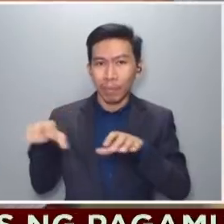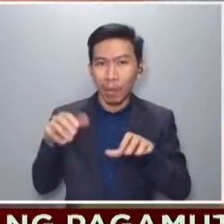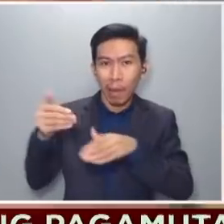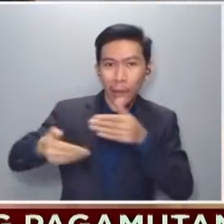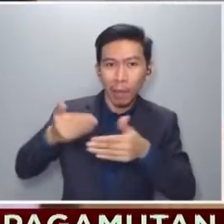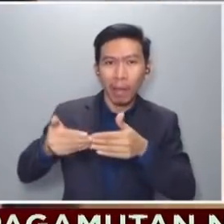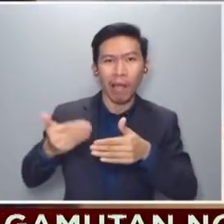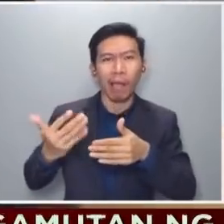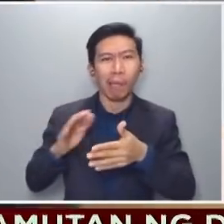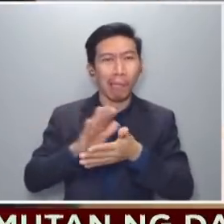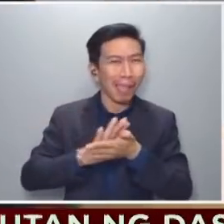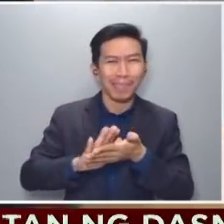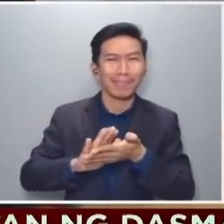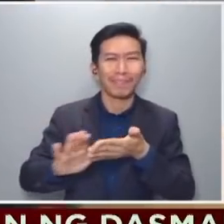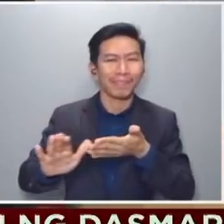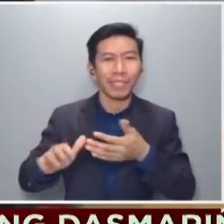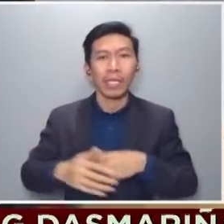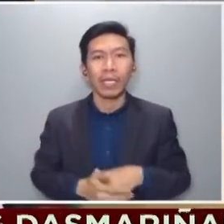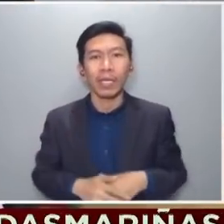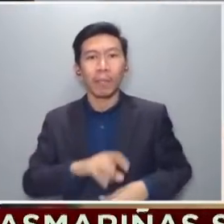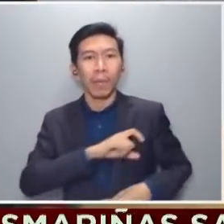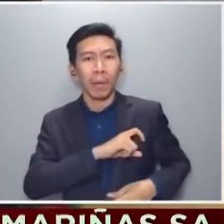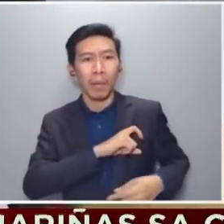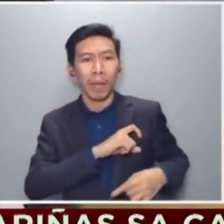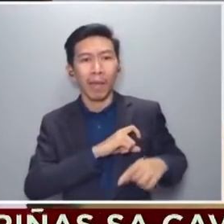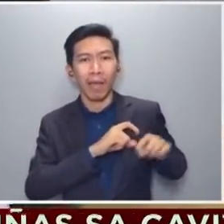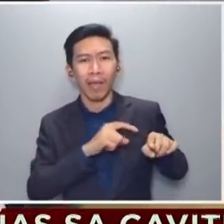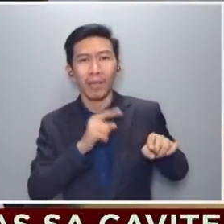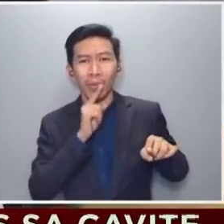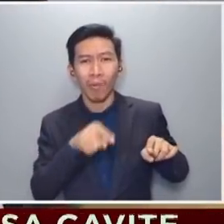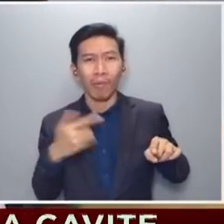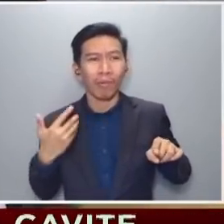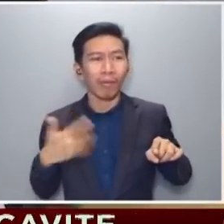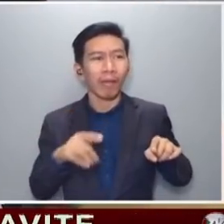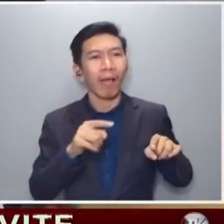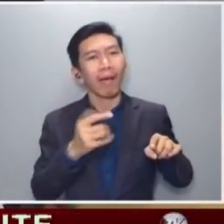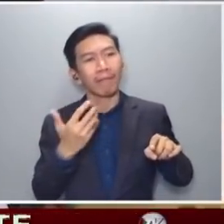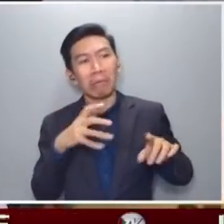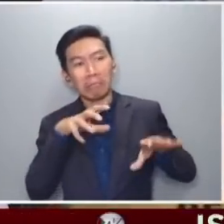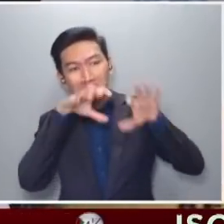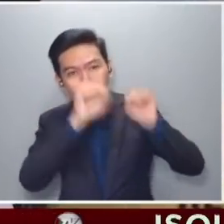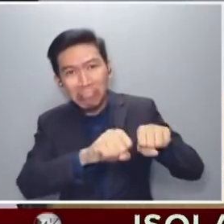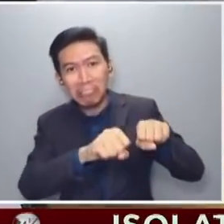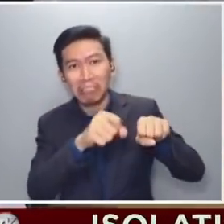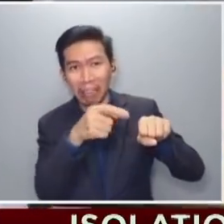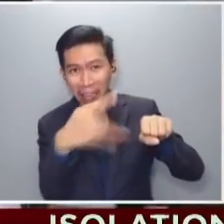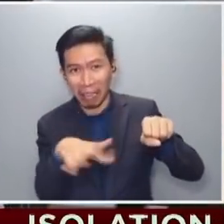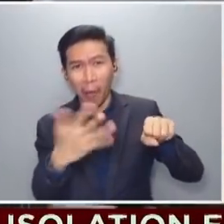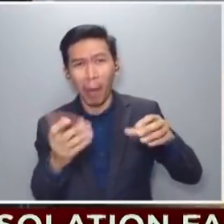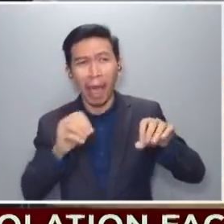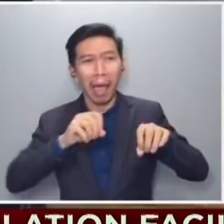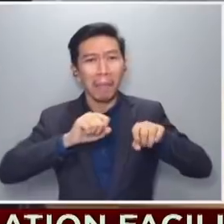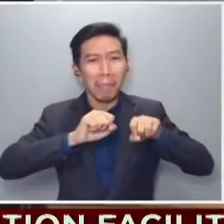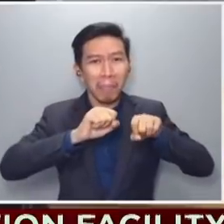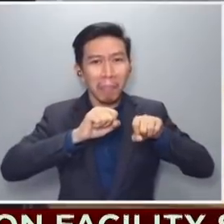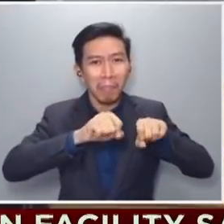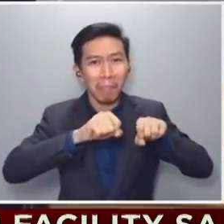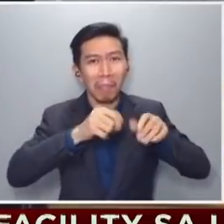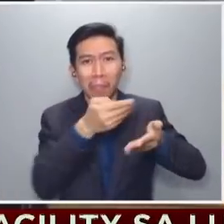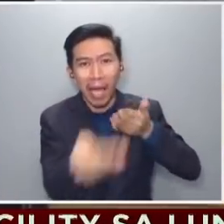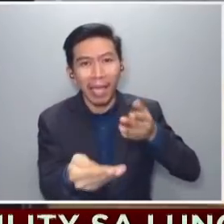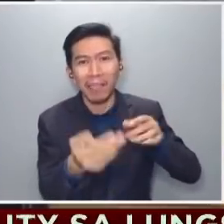Sa PNP naman, parang bas lang ang ginawa nila eh. Walang buy. Hindi kasi, di ba? Kasi kita mo yung approach